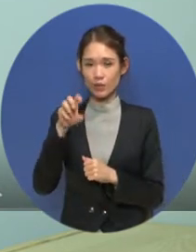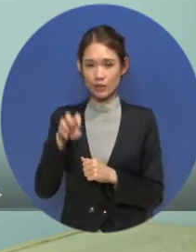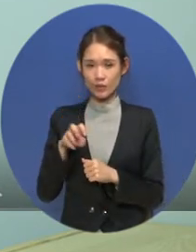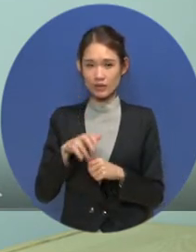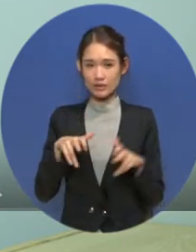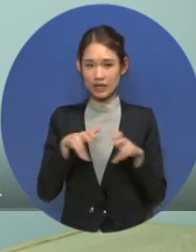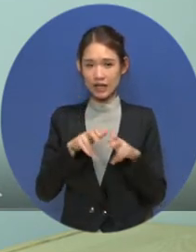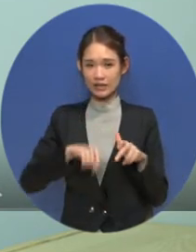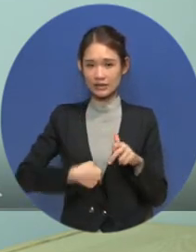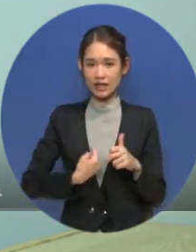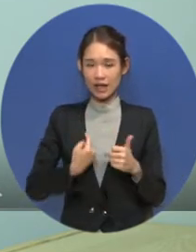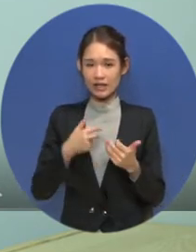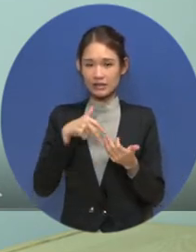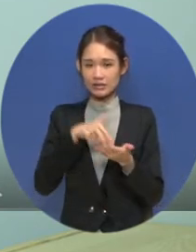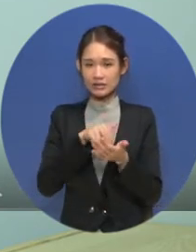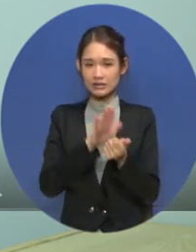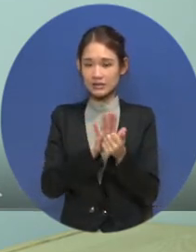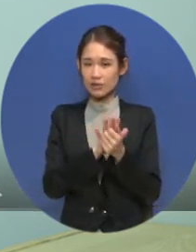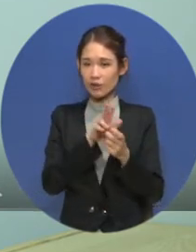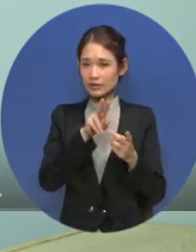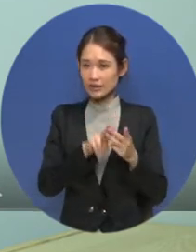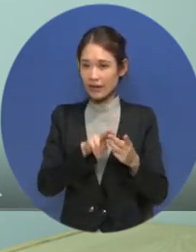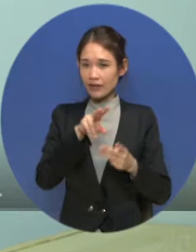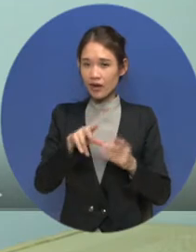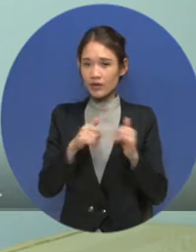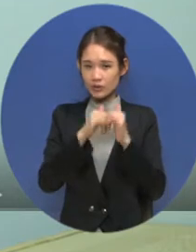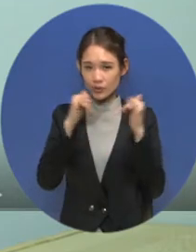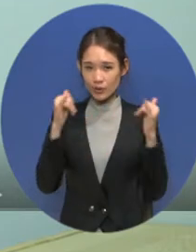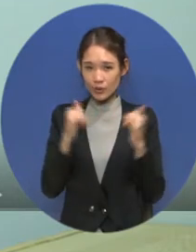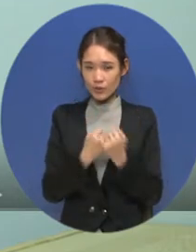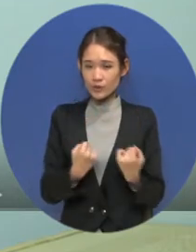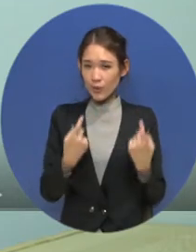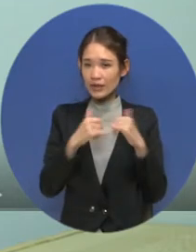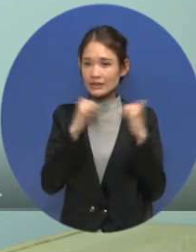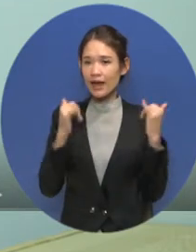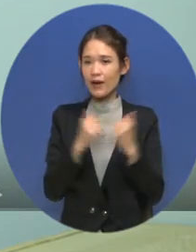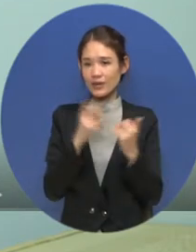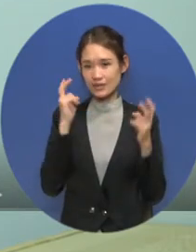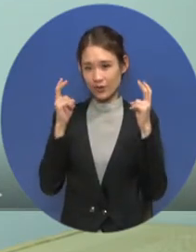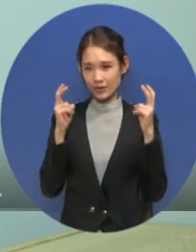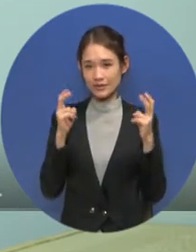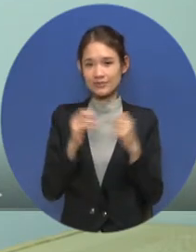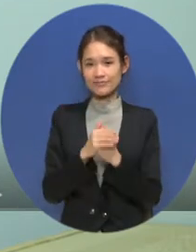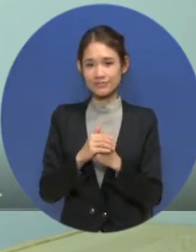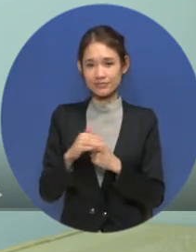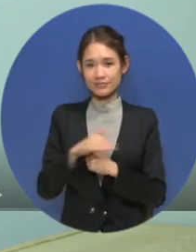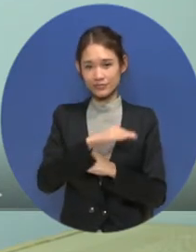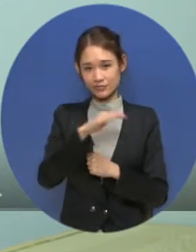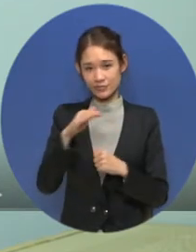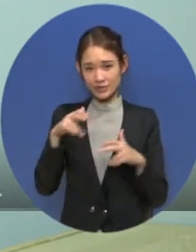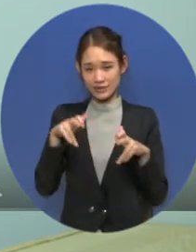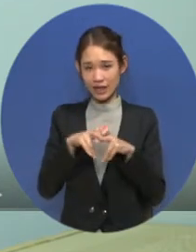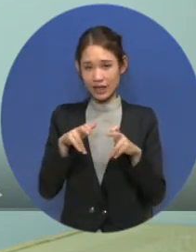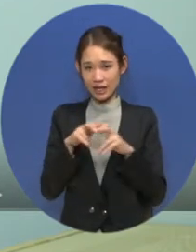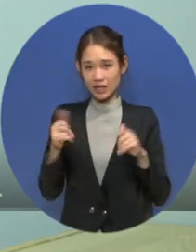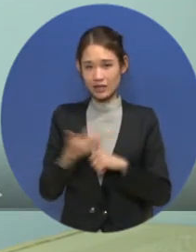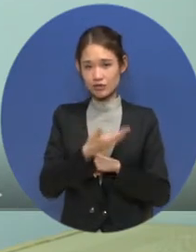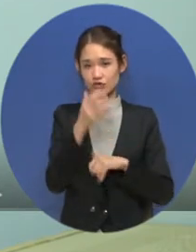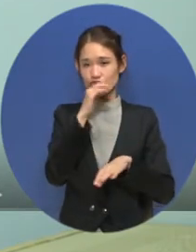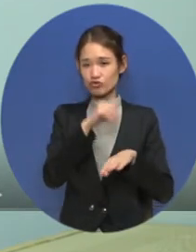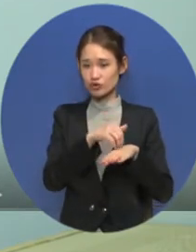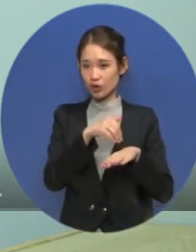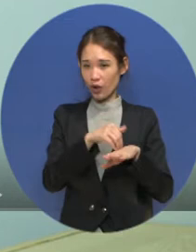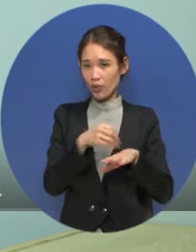장애인 자리 지원 센터면서 이곳은 사회적 기업입니다. 그래서 우리 친구들이 뭐